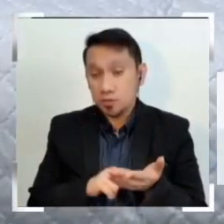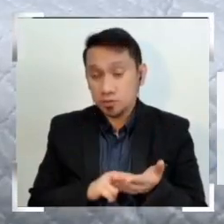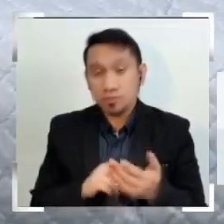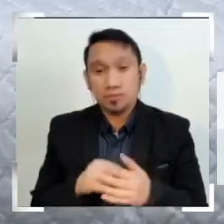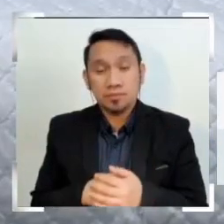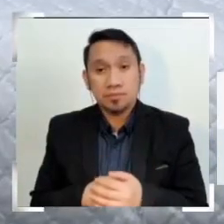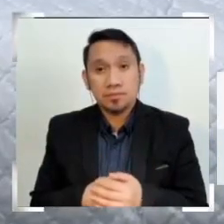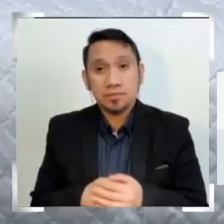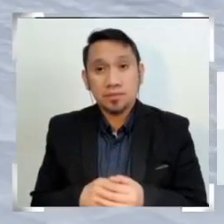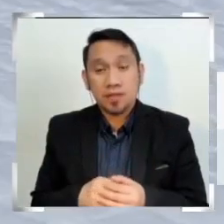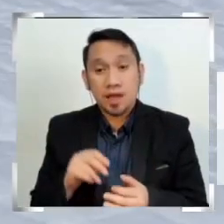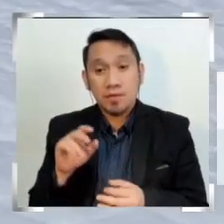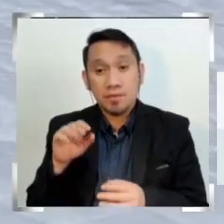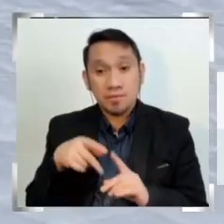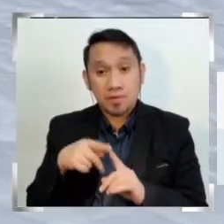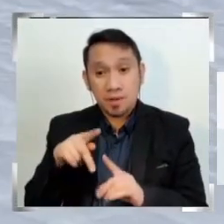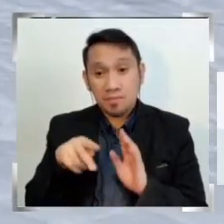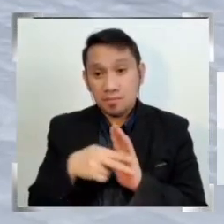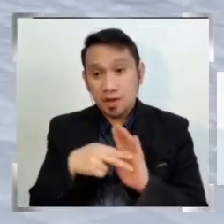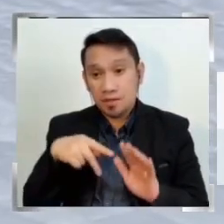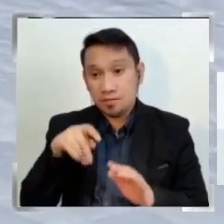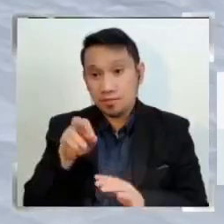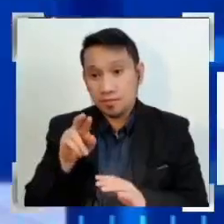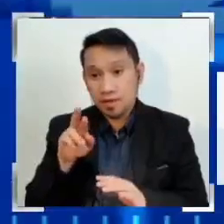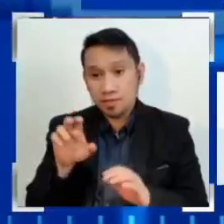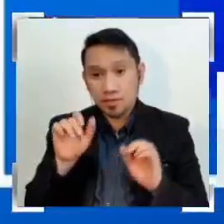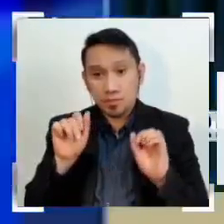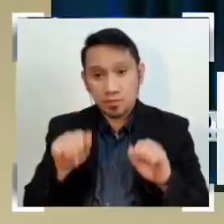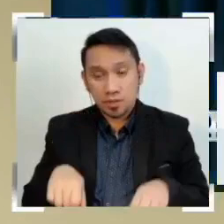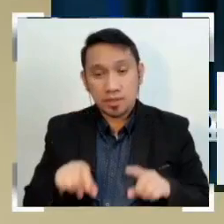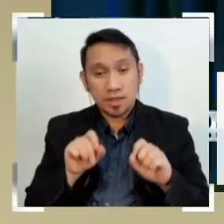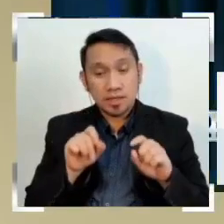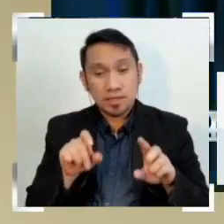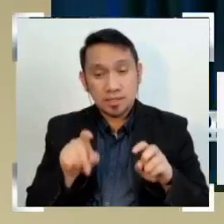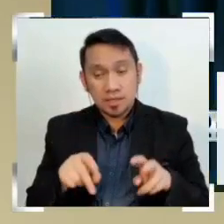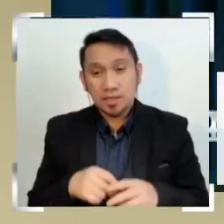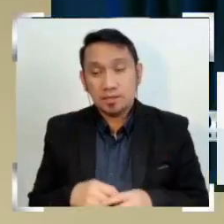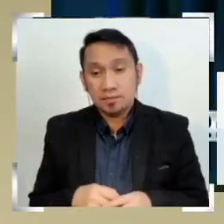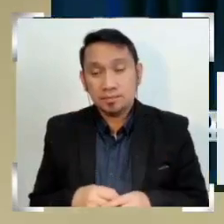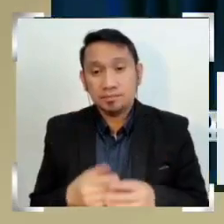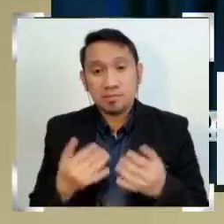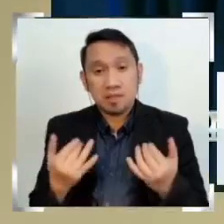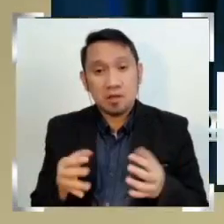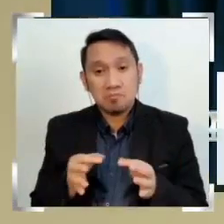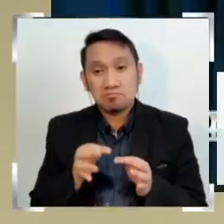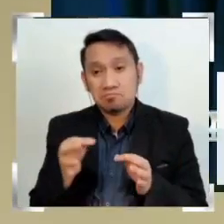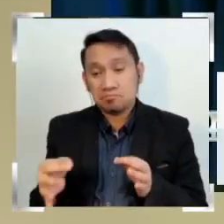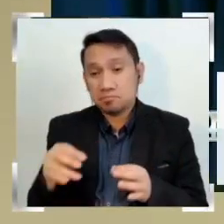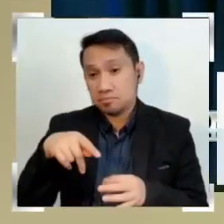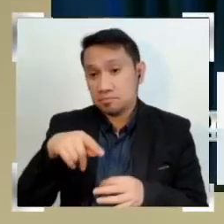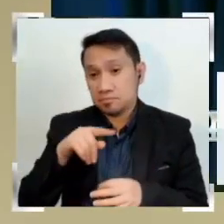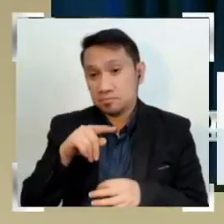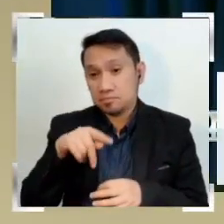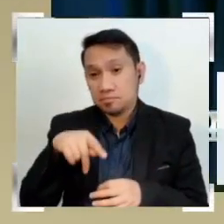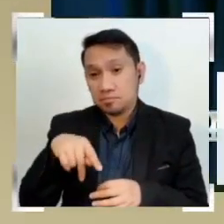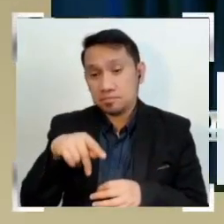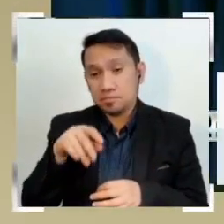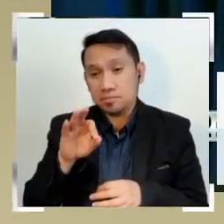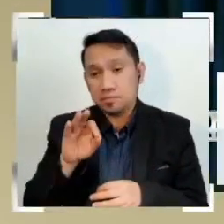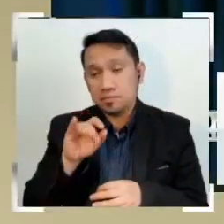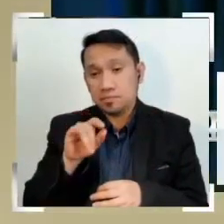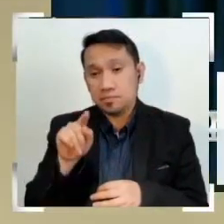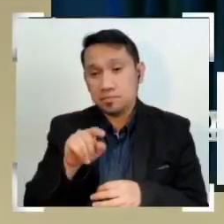ng Pfizer na nagsasaad na maaari na itong ibenta sa merkado. Ang delay lang is that Pfizer is looking for the retailers that have